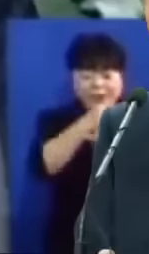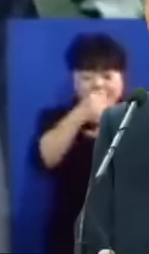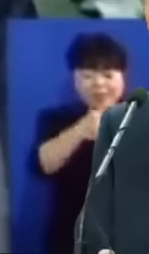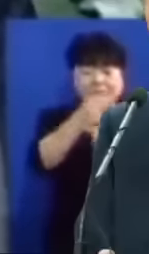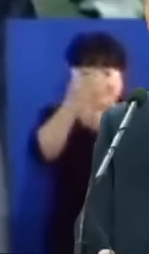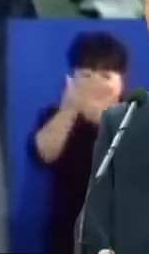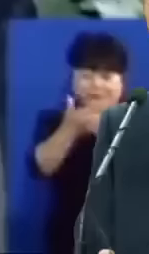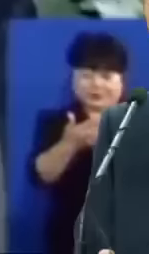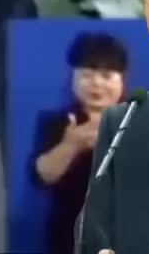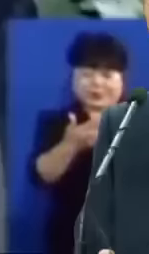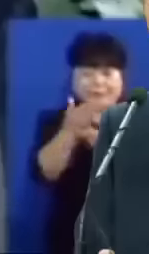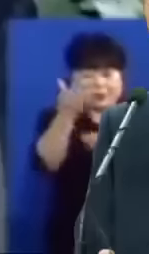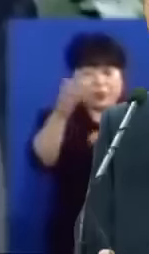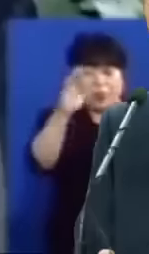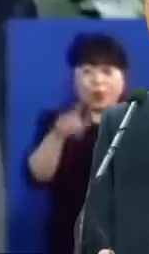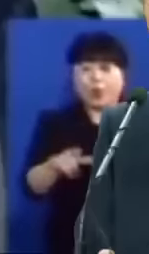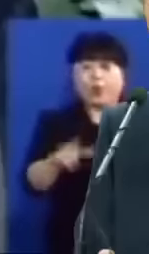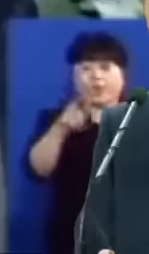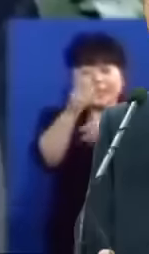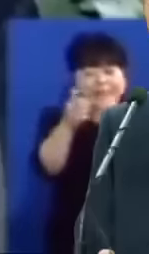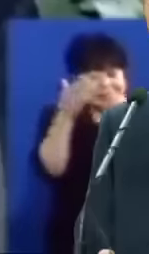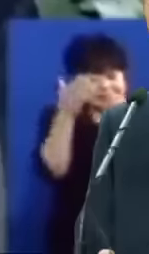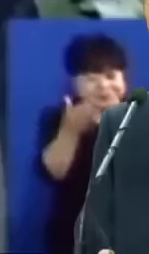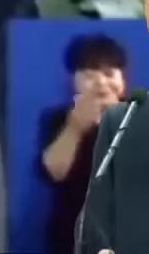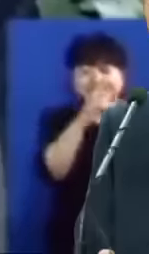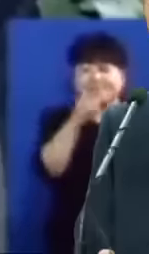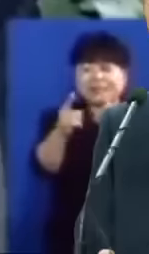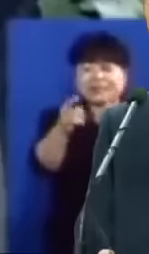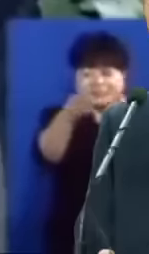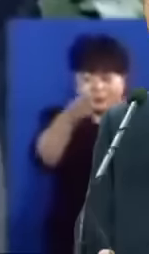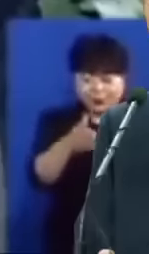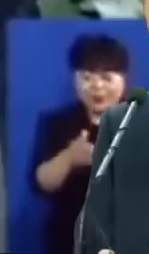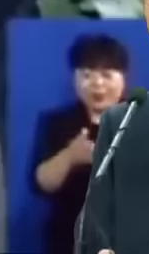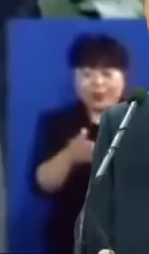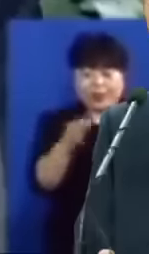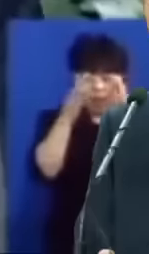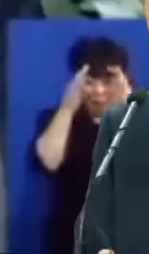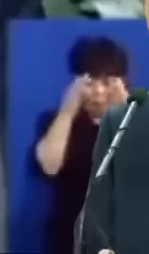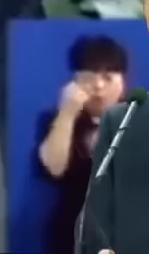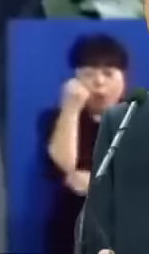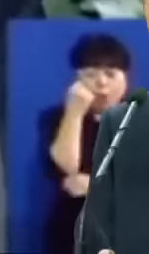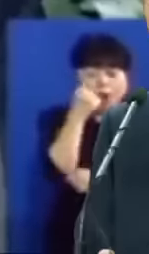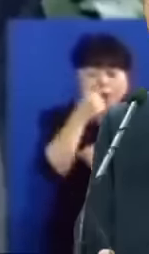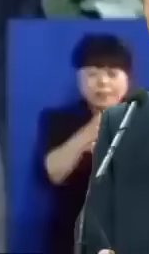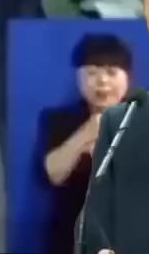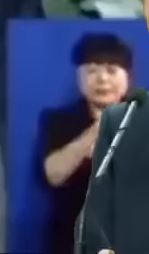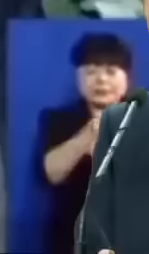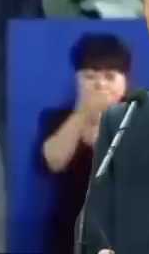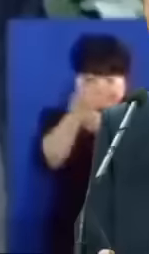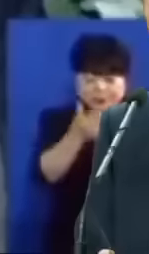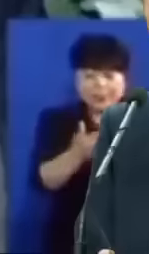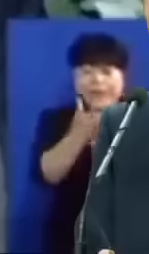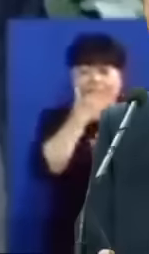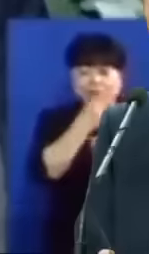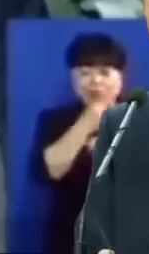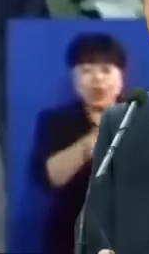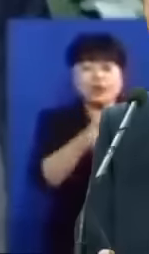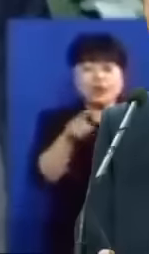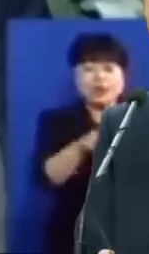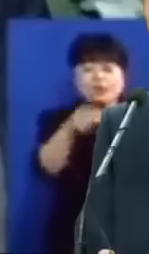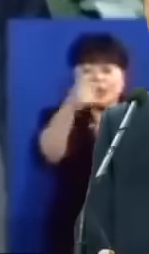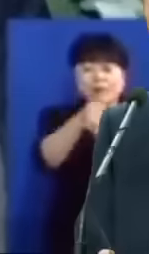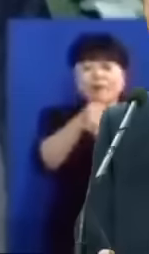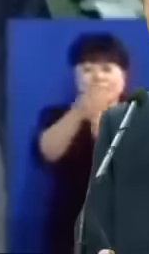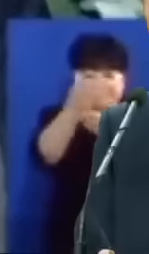지음을 받았습니다. 여러분 오늘 하나님 말씀을 통해서 보면 원래 지음을 받을 때 행복하기 위해서 지음을